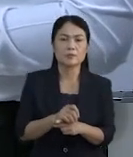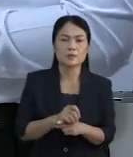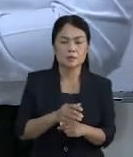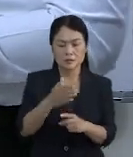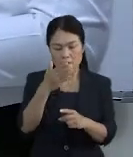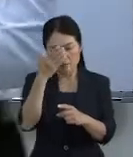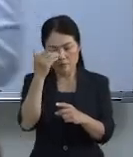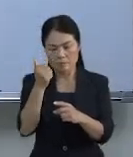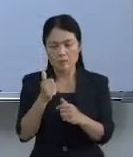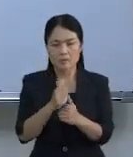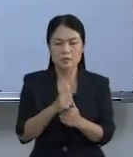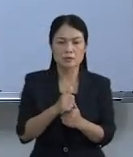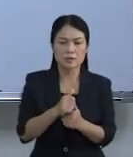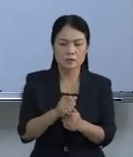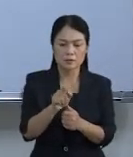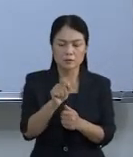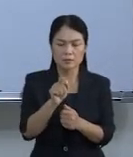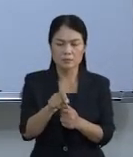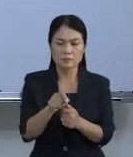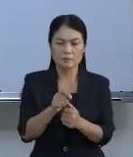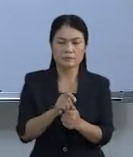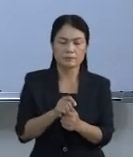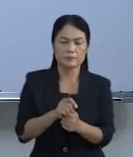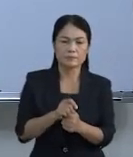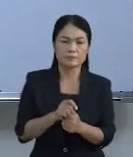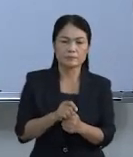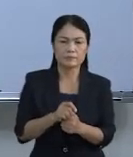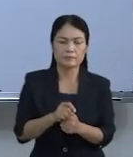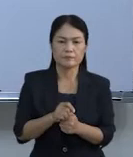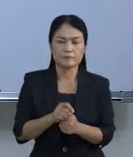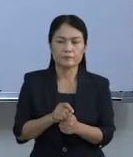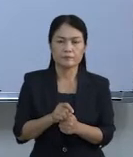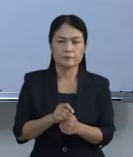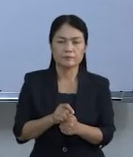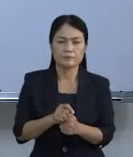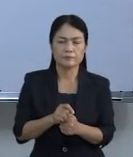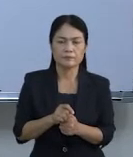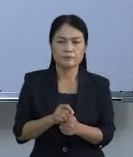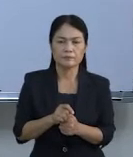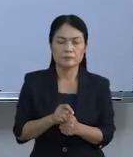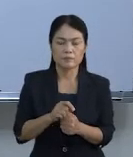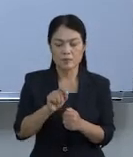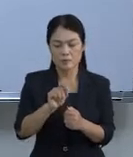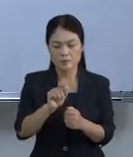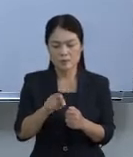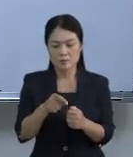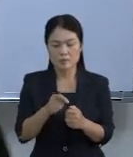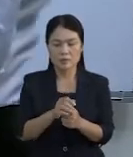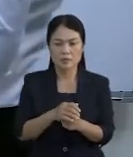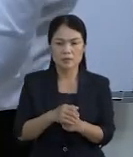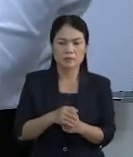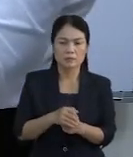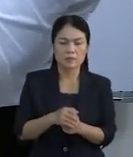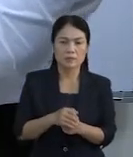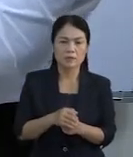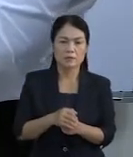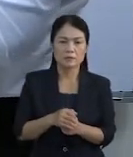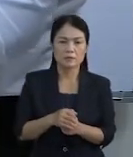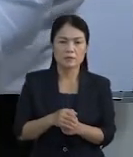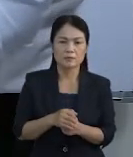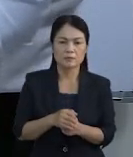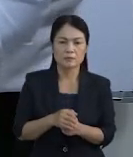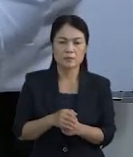complex cứ chúng nói nè đại là chúng nói chủ sự hiện ngay complex như cái đó an chúng nói chủ sự hiện